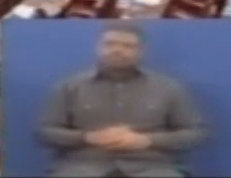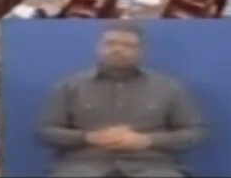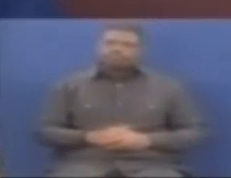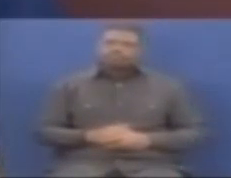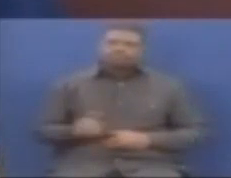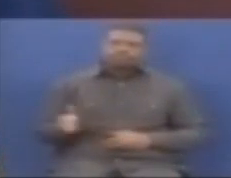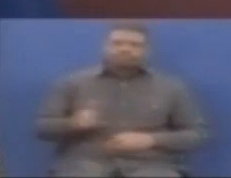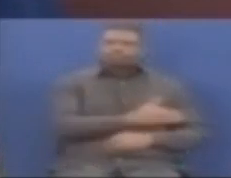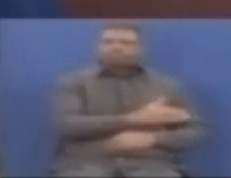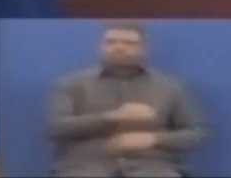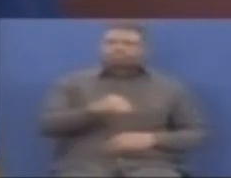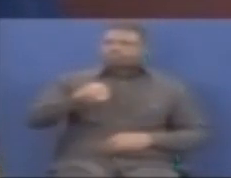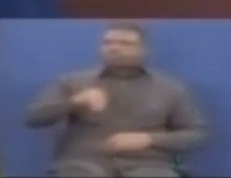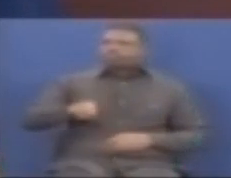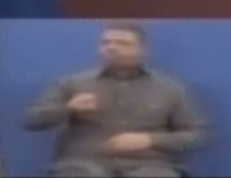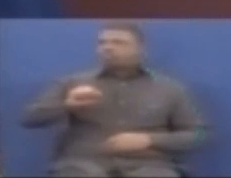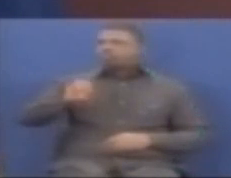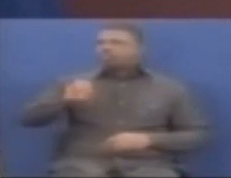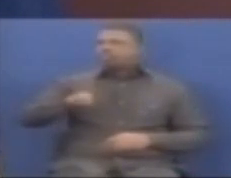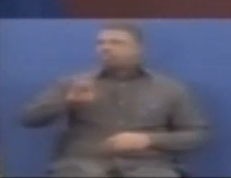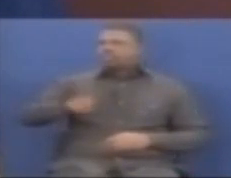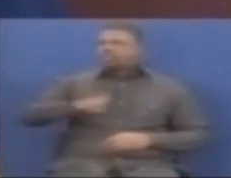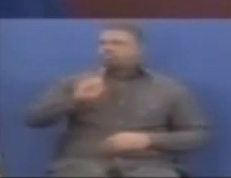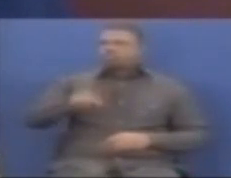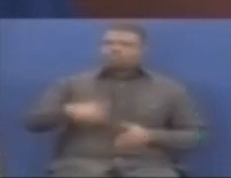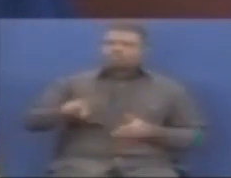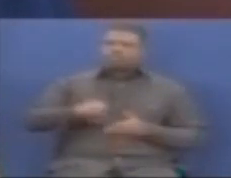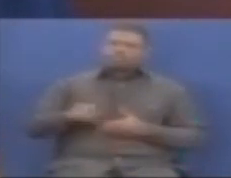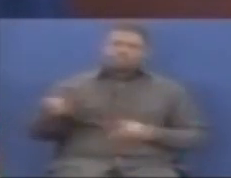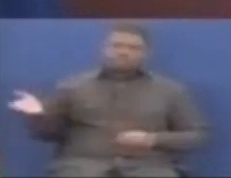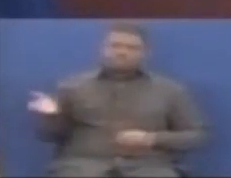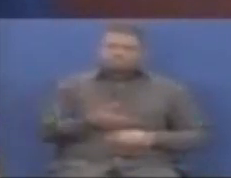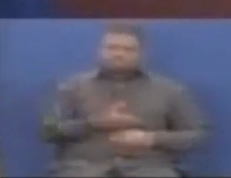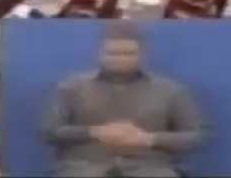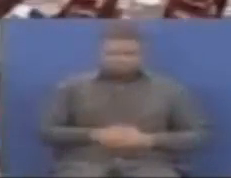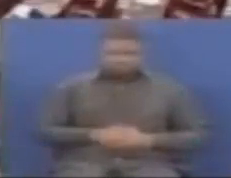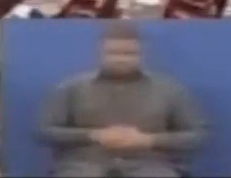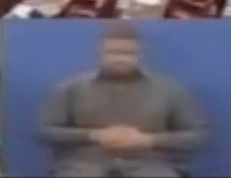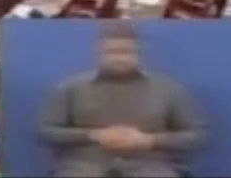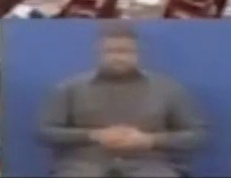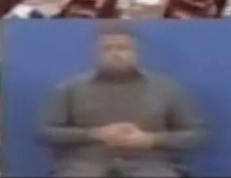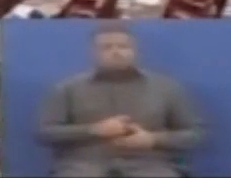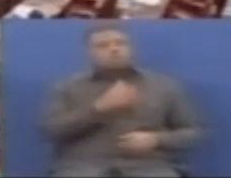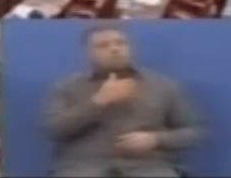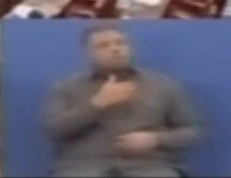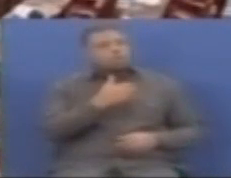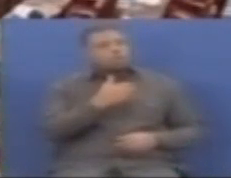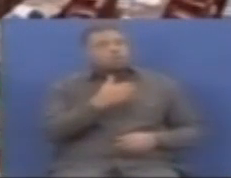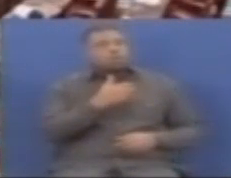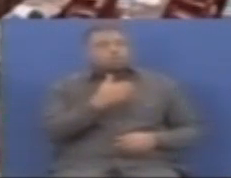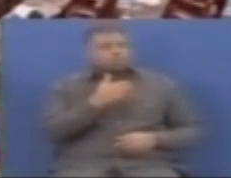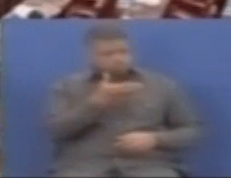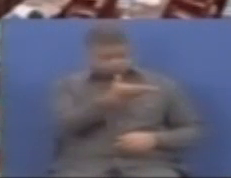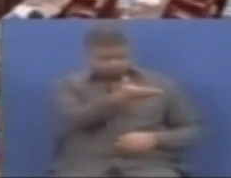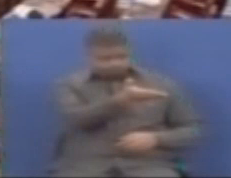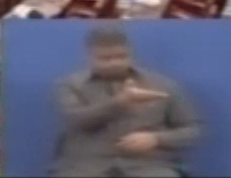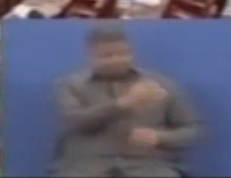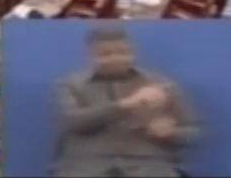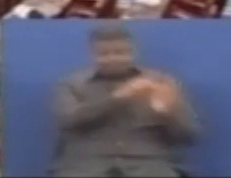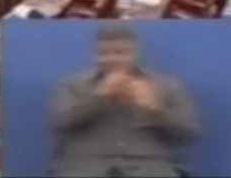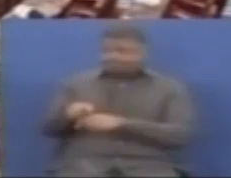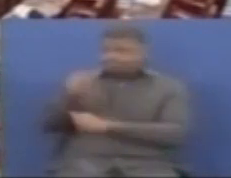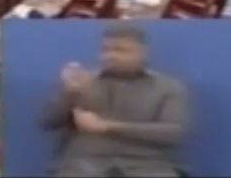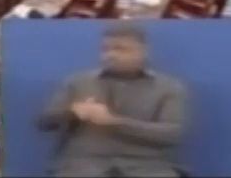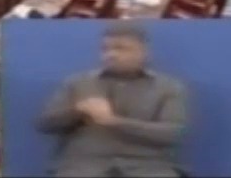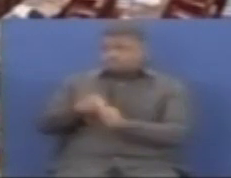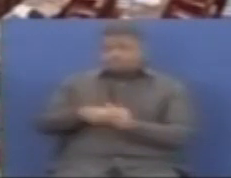Mheshimiwa Asesi Mwambe, swali la nyongeza. Mheshimiwa Waziri, utakumbuka siku za karibuni umefanya ziara kwenye mkoa wa Mtwara na hasa wilaya